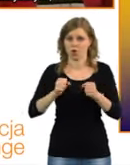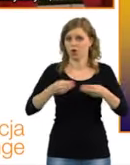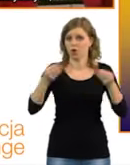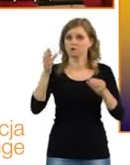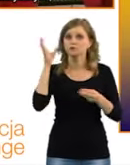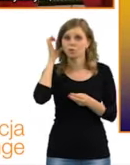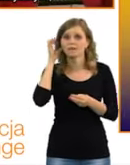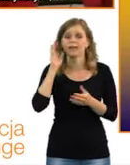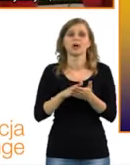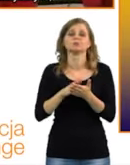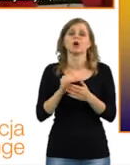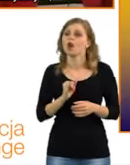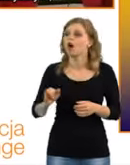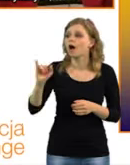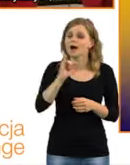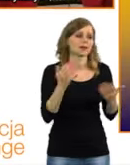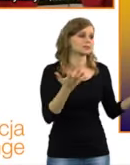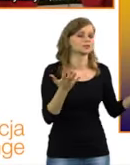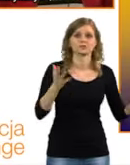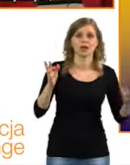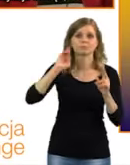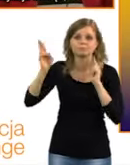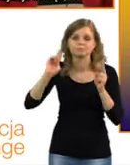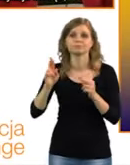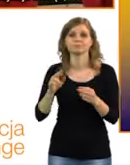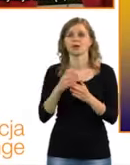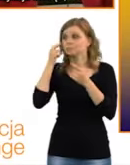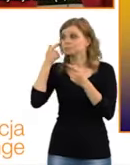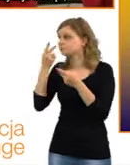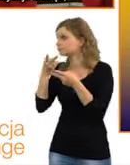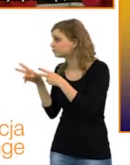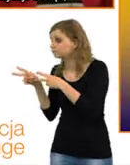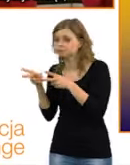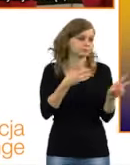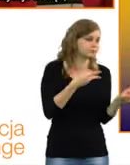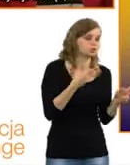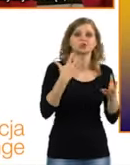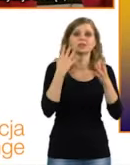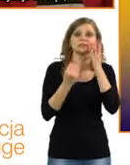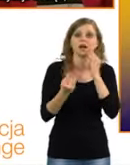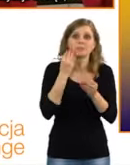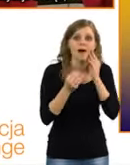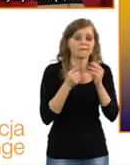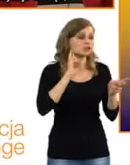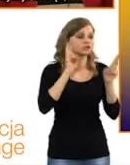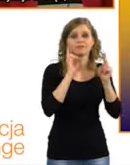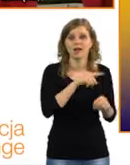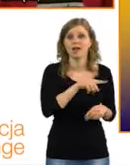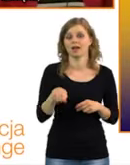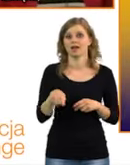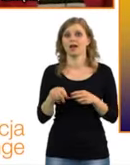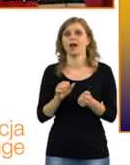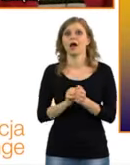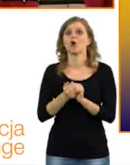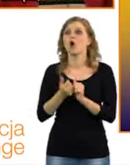Takie umiejętności jak lokalizacja bodźców akustycznych, kierowanie wzroku w kierunku zabawki, która wydaje dźwięk,